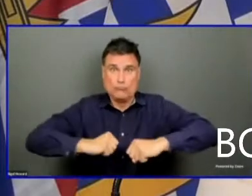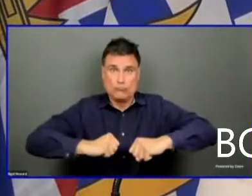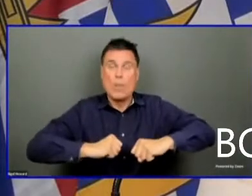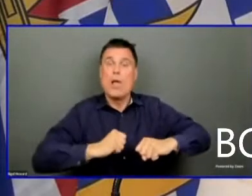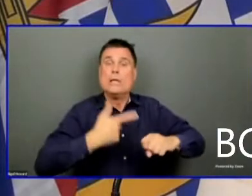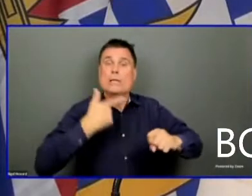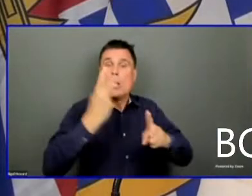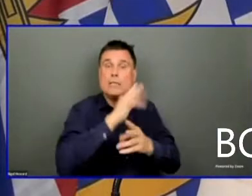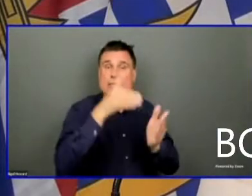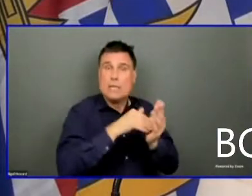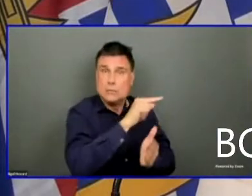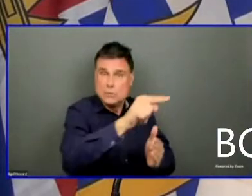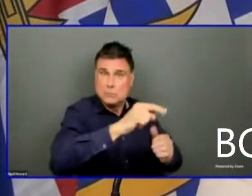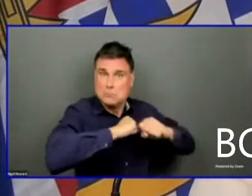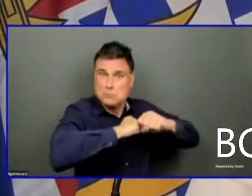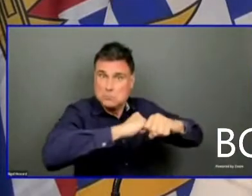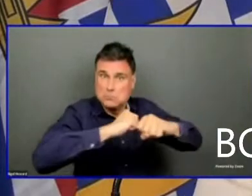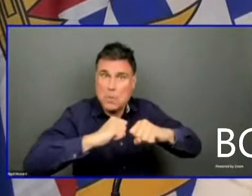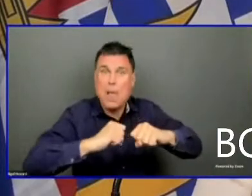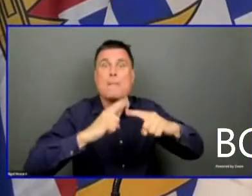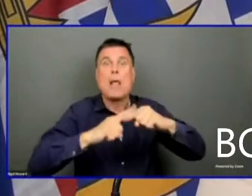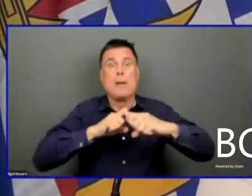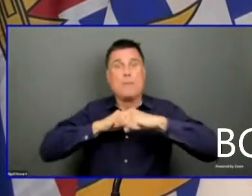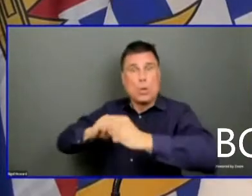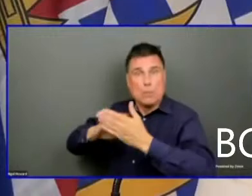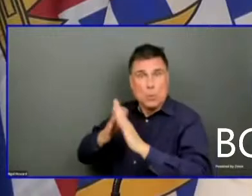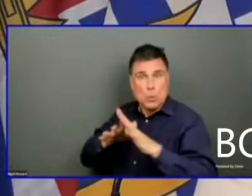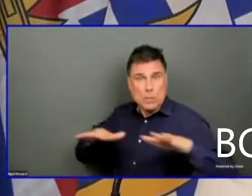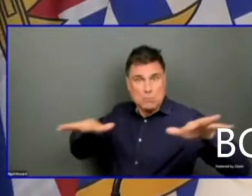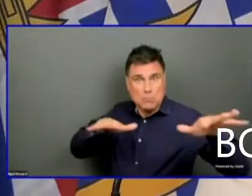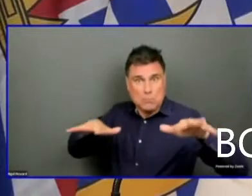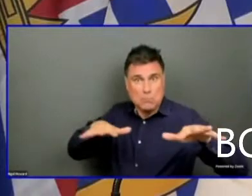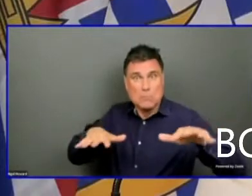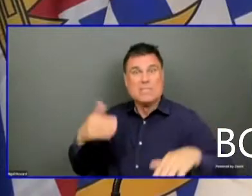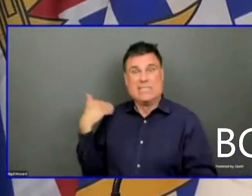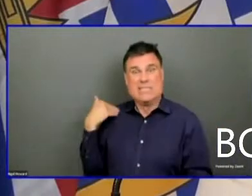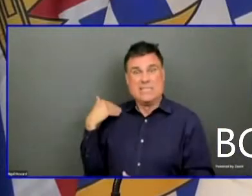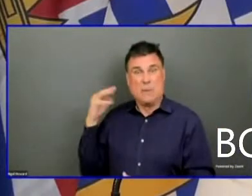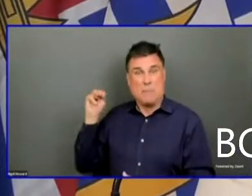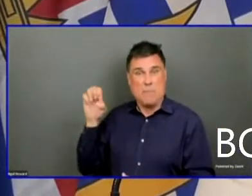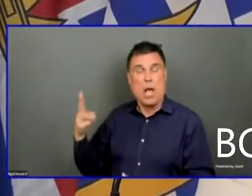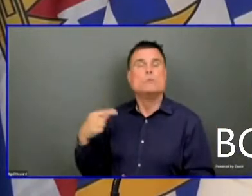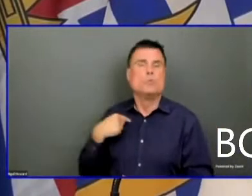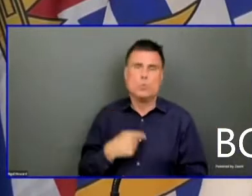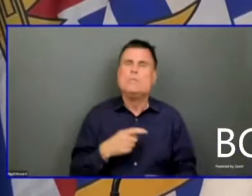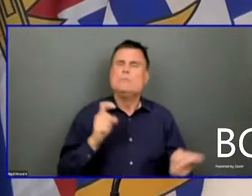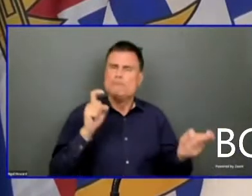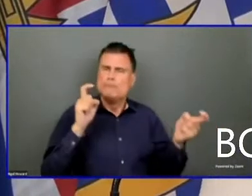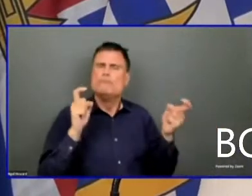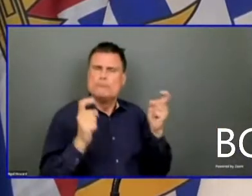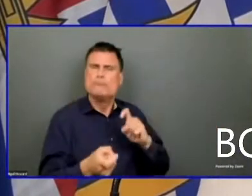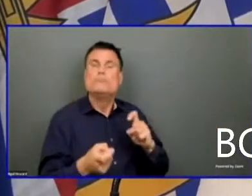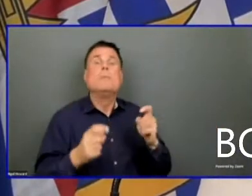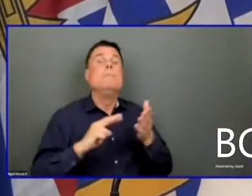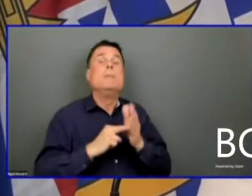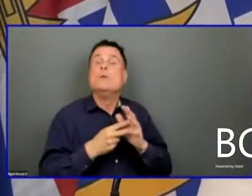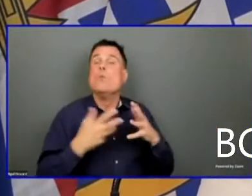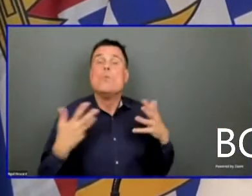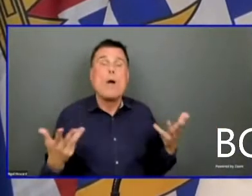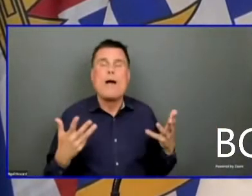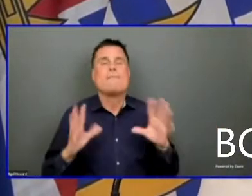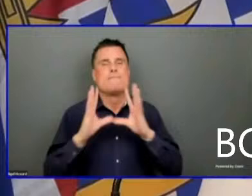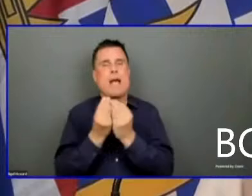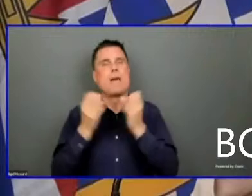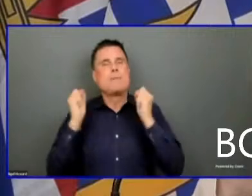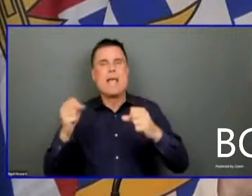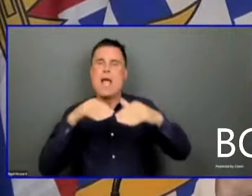亲人都隔着一个窗冬天下雨我就觉得他们挺可怜的我也没办法看他们怎么探